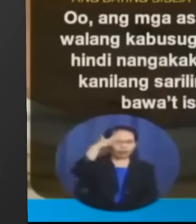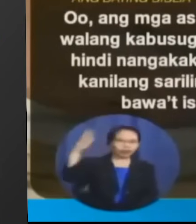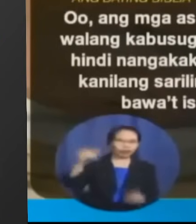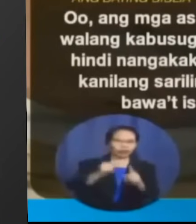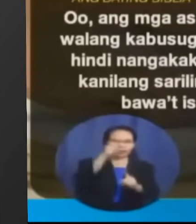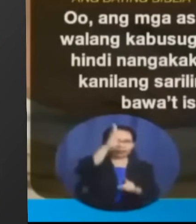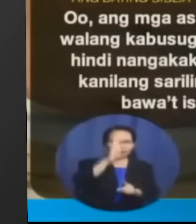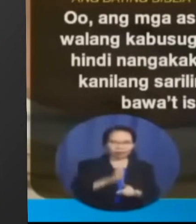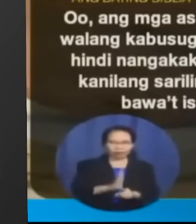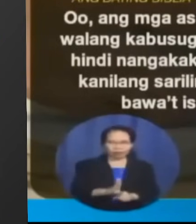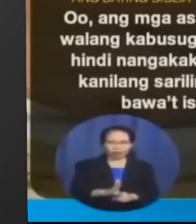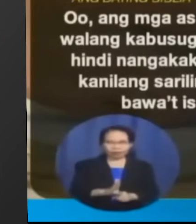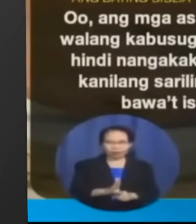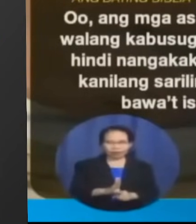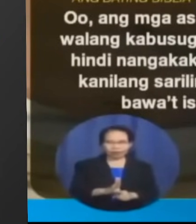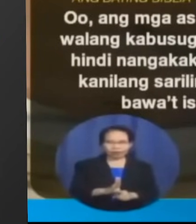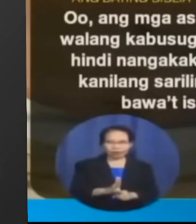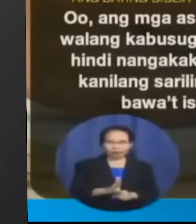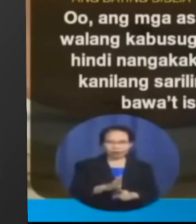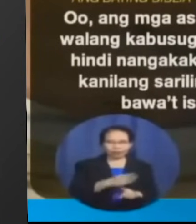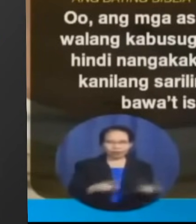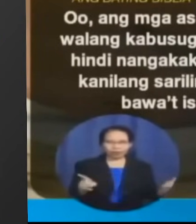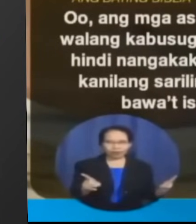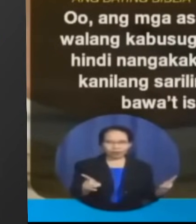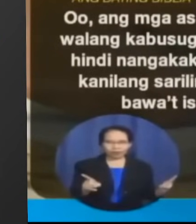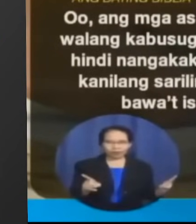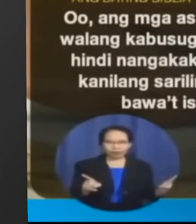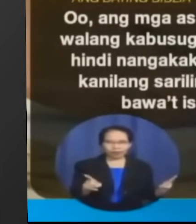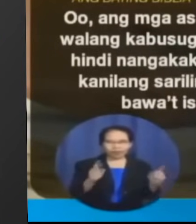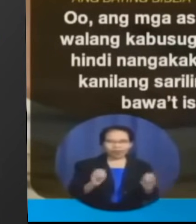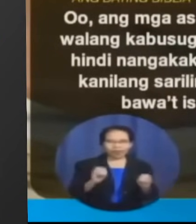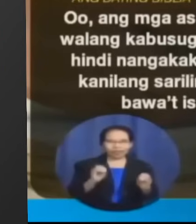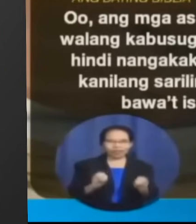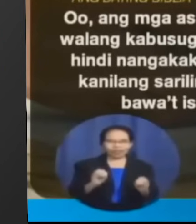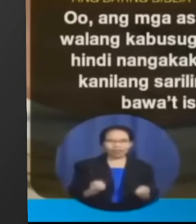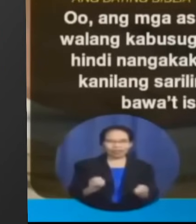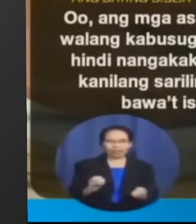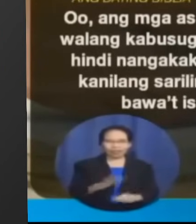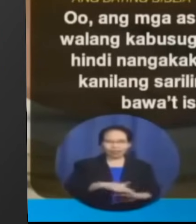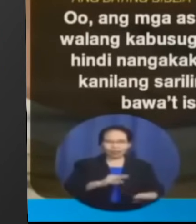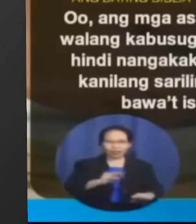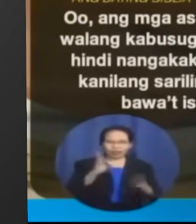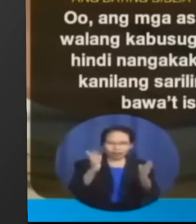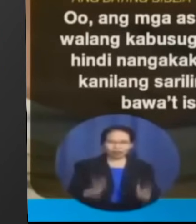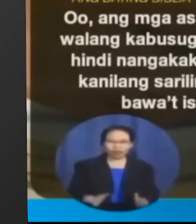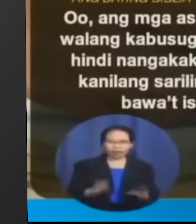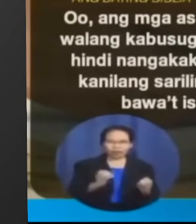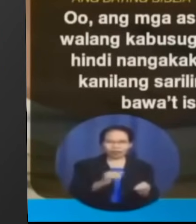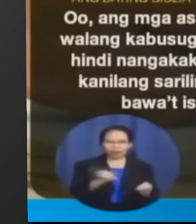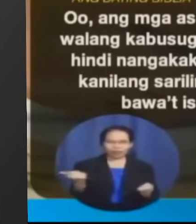Diyos. Pero nagpapastor. Ha? Nagtuturo sa iba. Pero walang